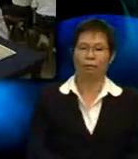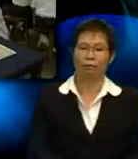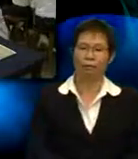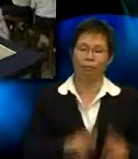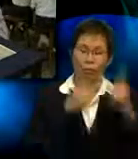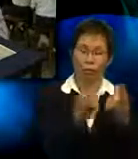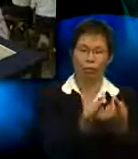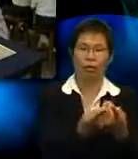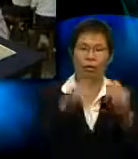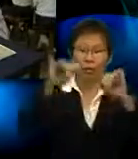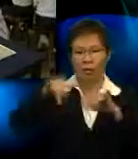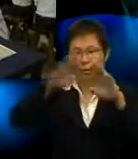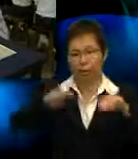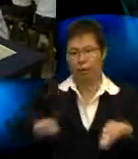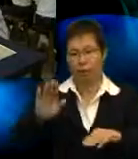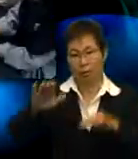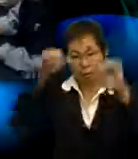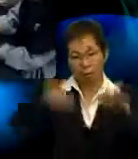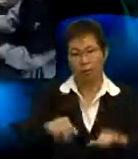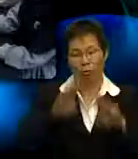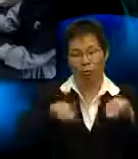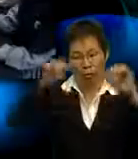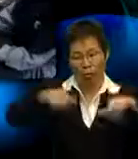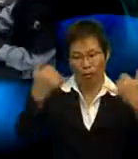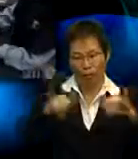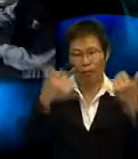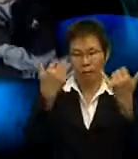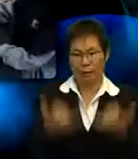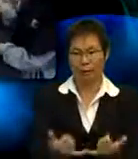Ya, murid-murid, kamu bolehlah bermain sekarang.